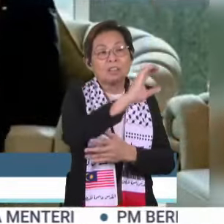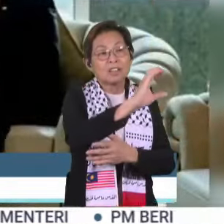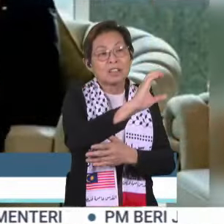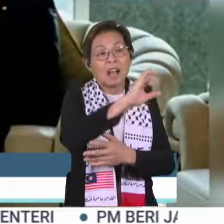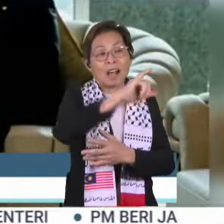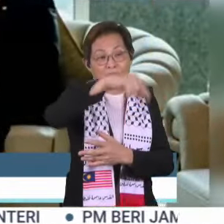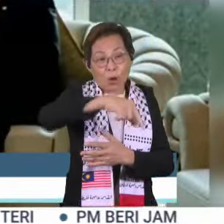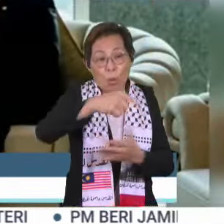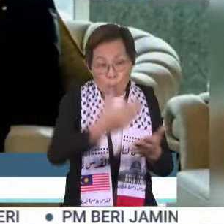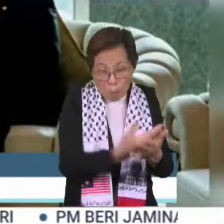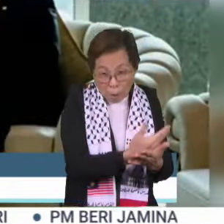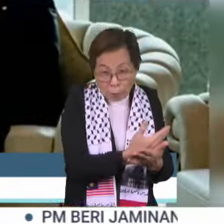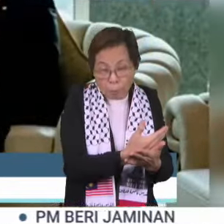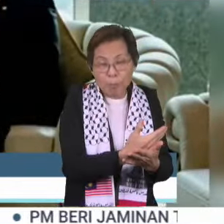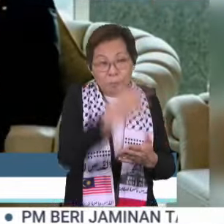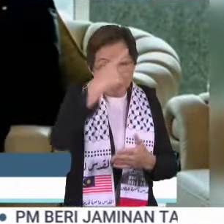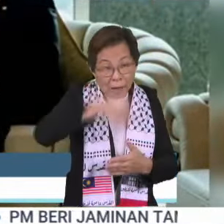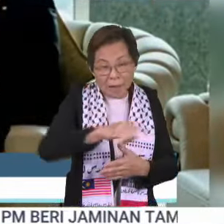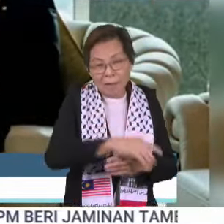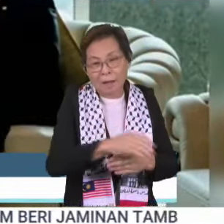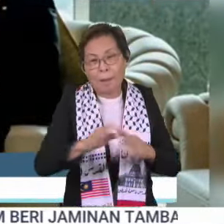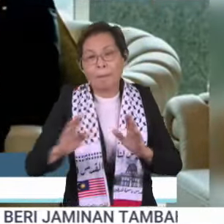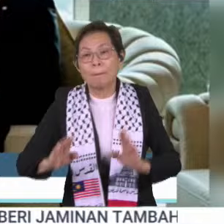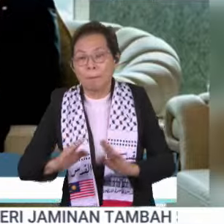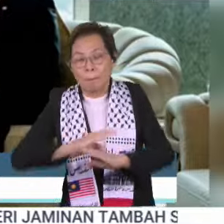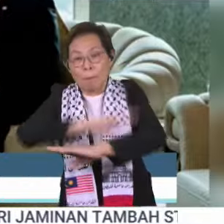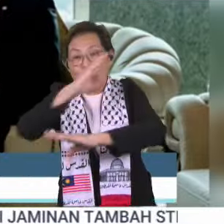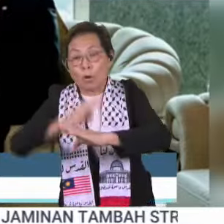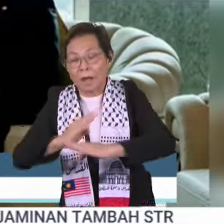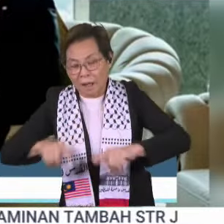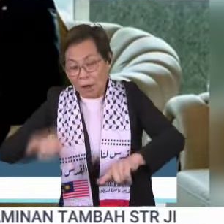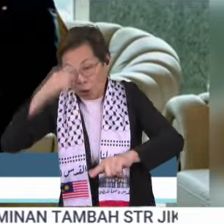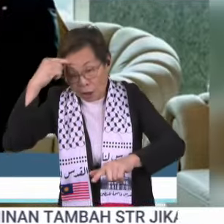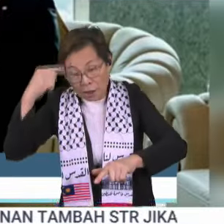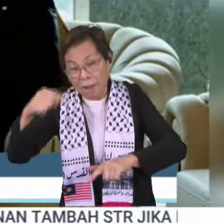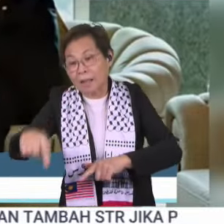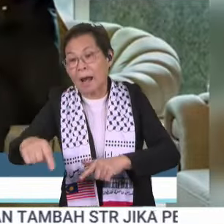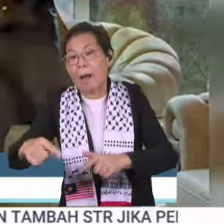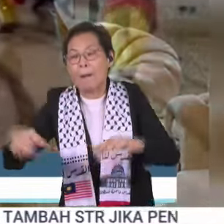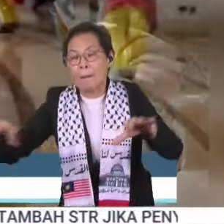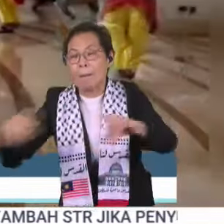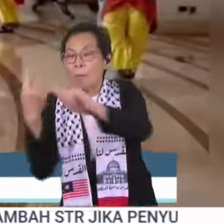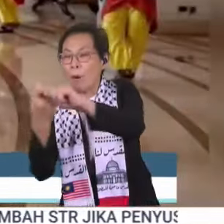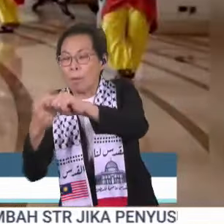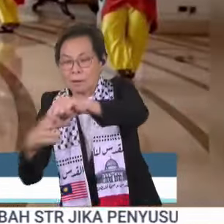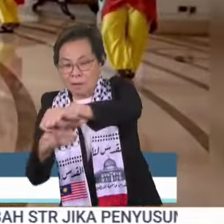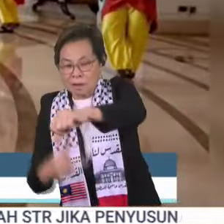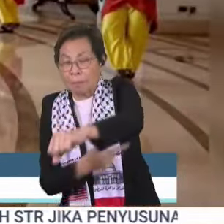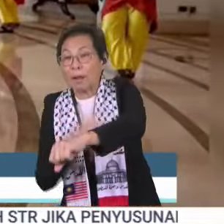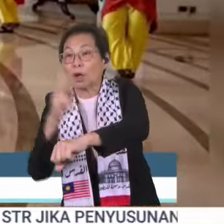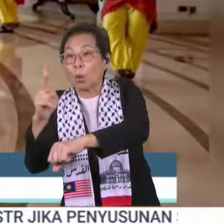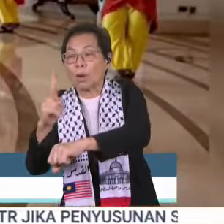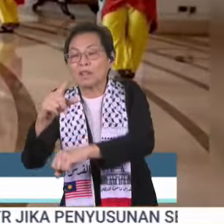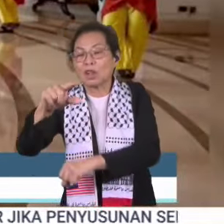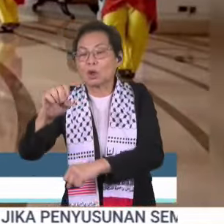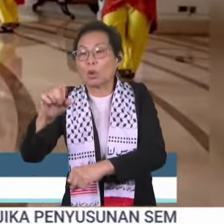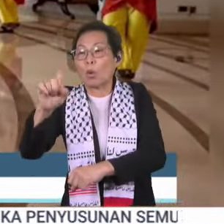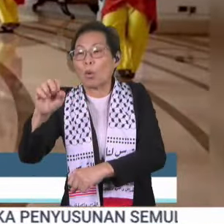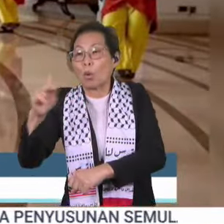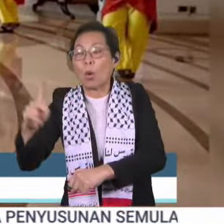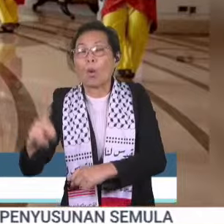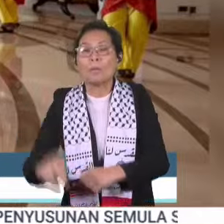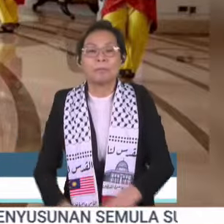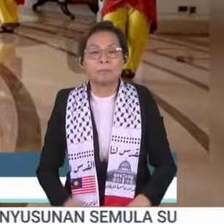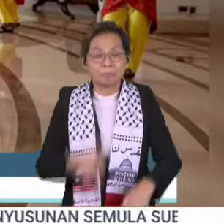ciq baharu Di sada Thailand dan Bukit Kayu hitam serta pembinaan jambatan kedua di sungai golok Rantau Panjang